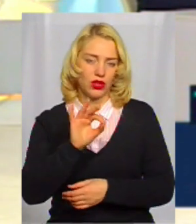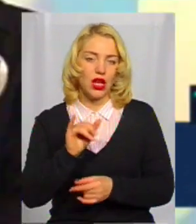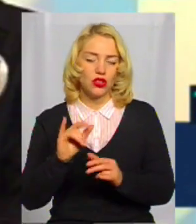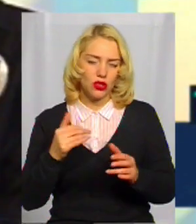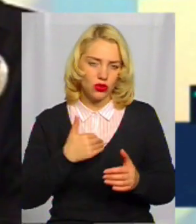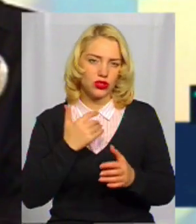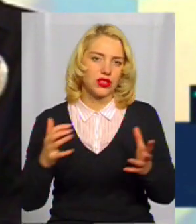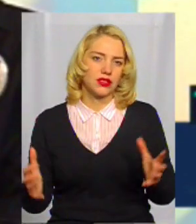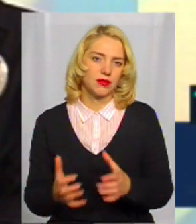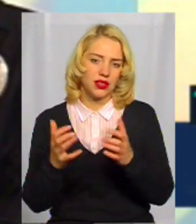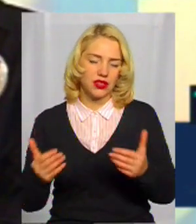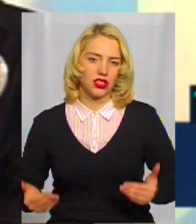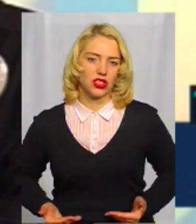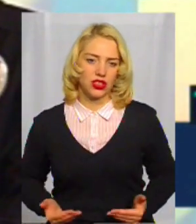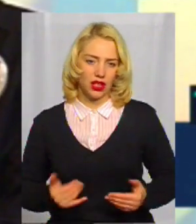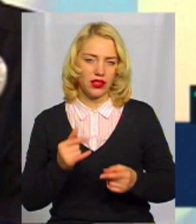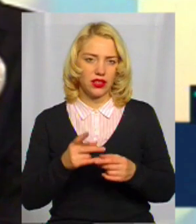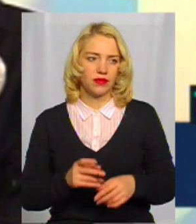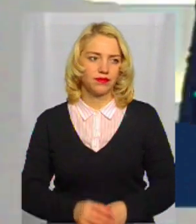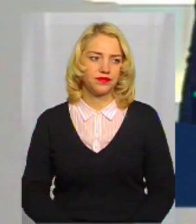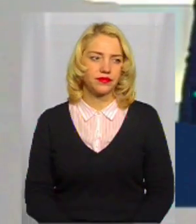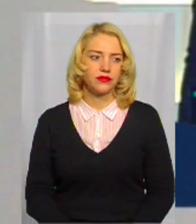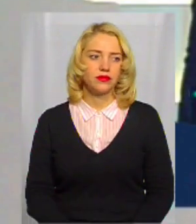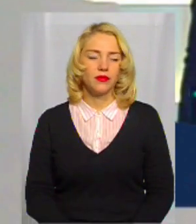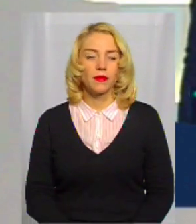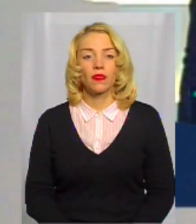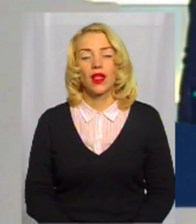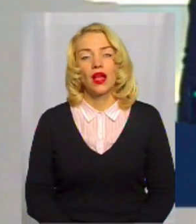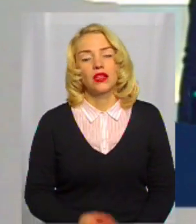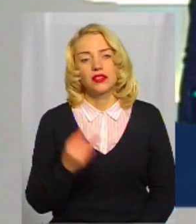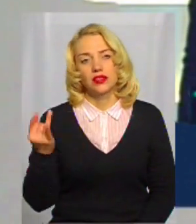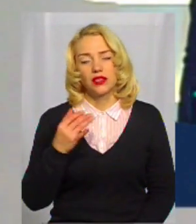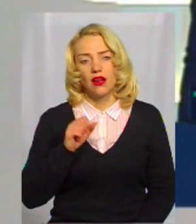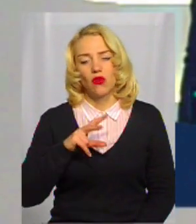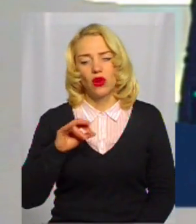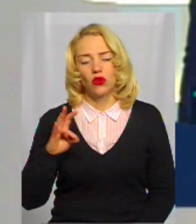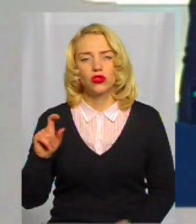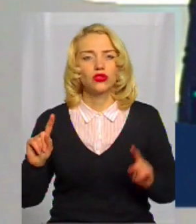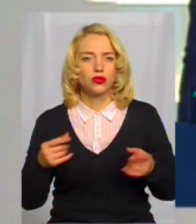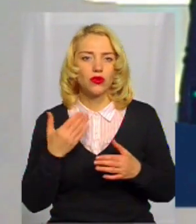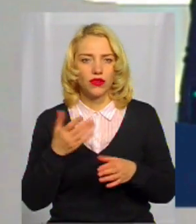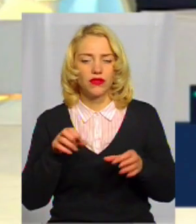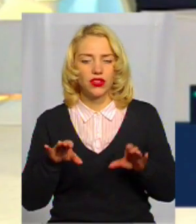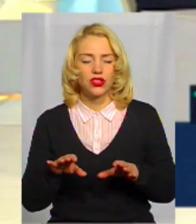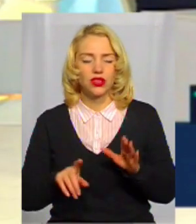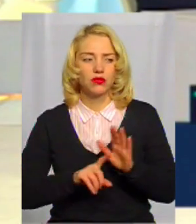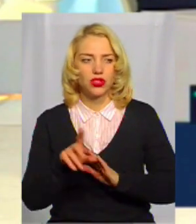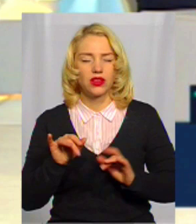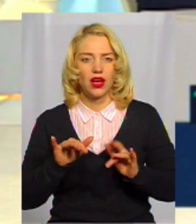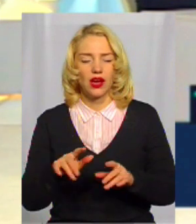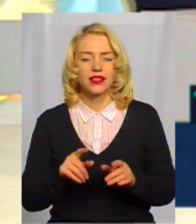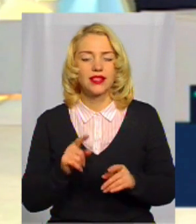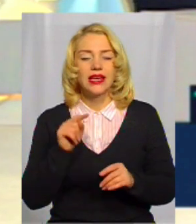життя та травм дітей і людей. Пані Альоно, цікаво, а чому вирішили почати акції ці саме з